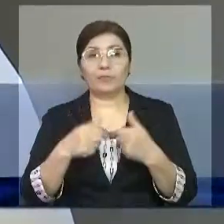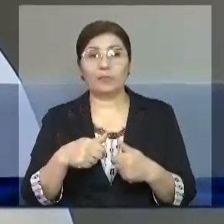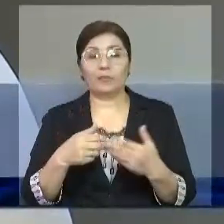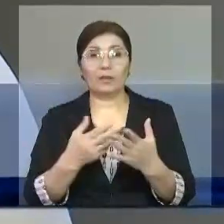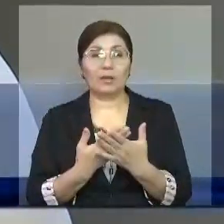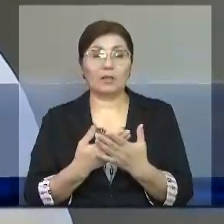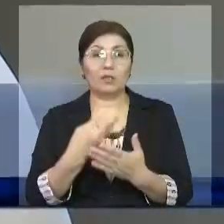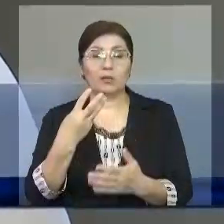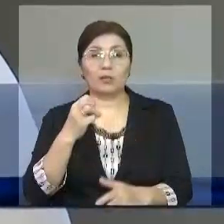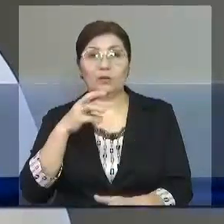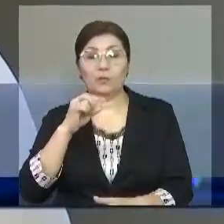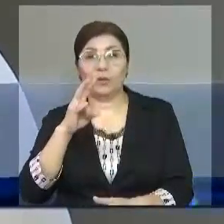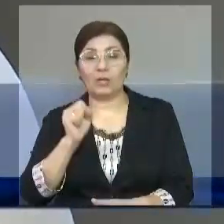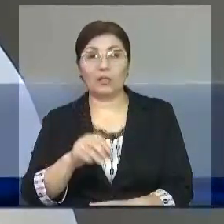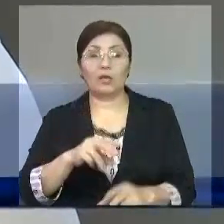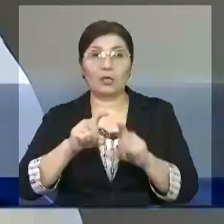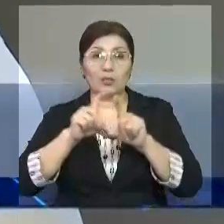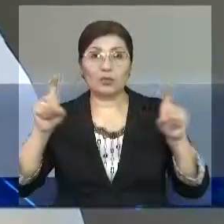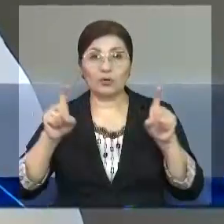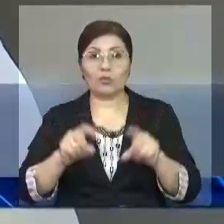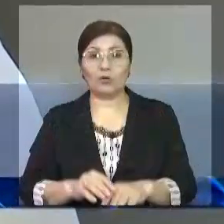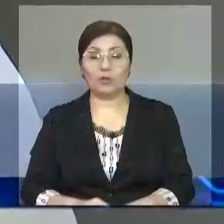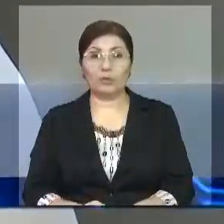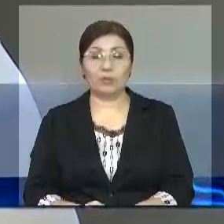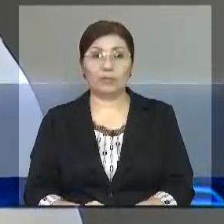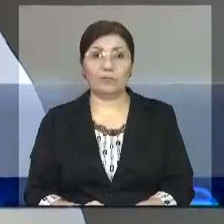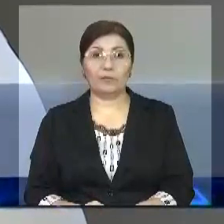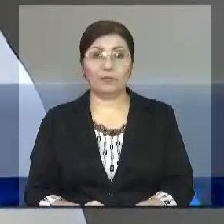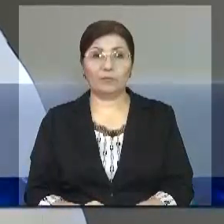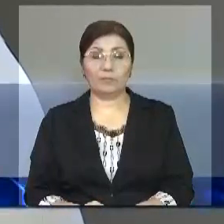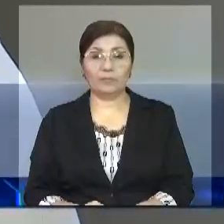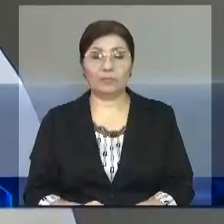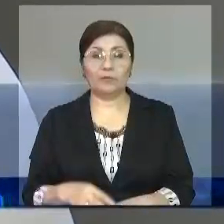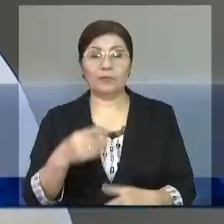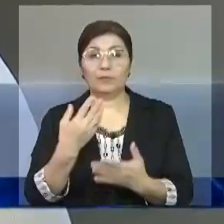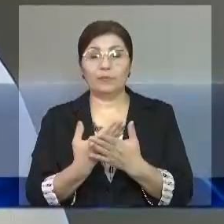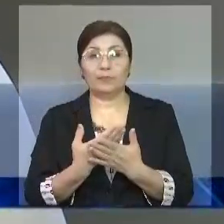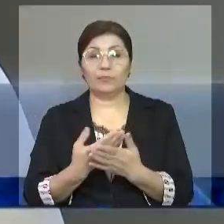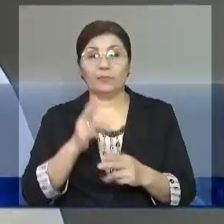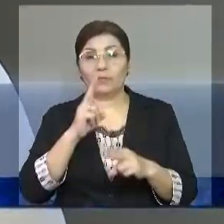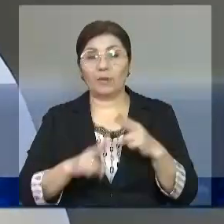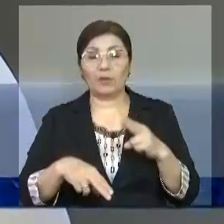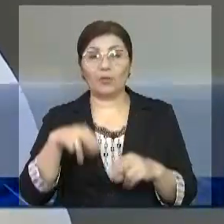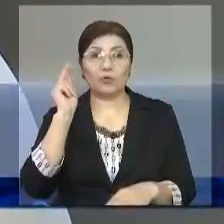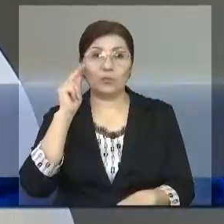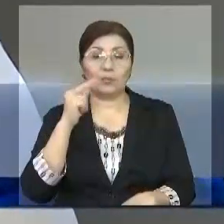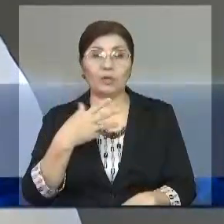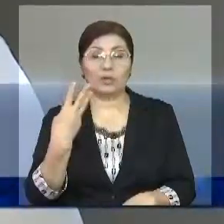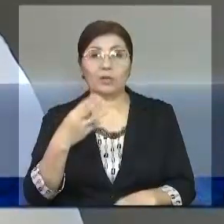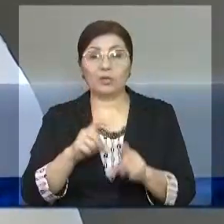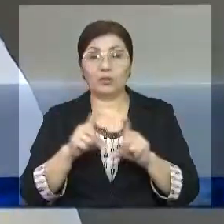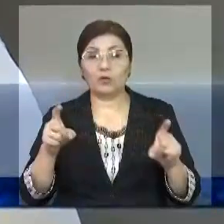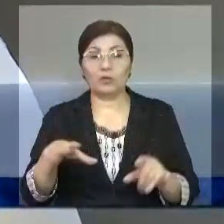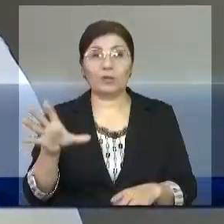сокращено с 6 единиц до 3, и учебный год в трехсменном режиме окончили обучение 3 школы, они